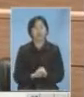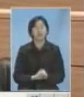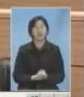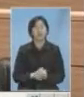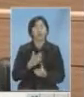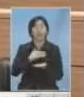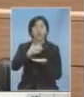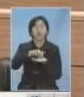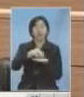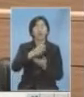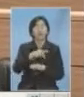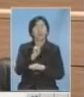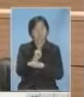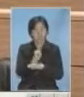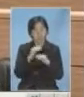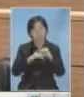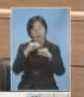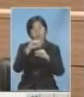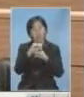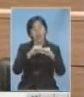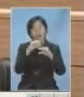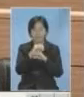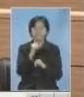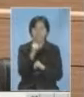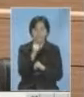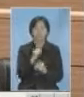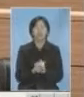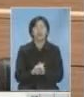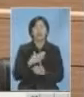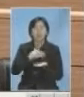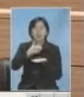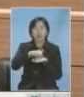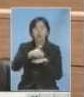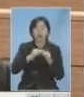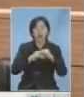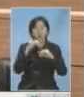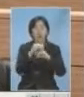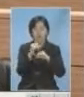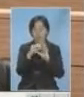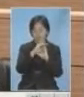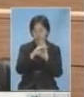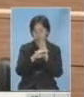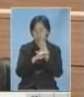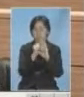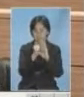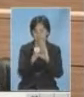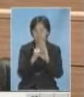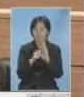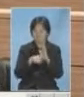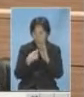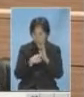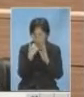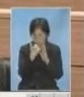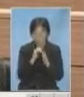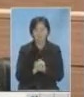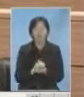มเรียนท่านประธานอย่างนี้ครับโครงการนี้เนี่ยซึ่งเป็นโครงการที่ดีนะครับผมต้องพูดก่อนว่าเป็นโครงการที่ดีแล้วก็สมควรเป็นอย่างยิ่งนะครับ